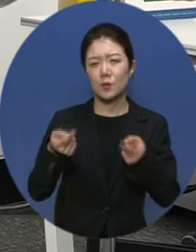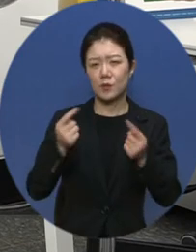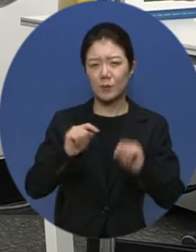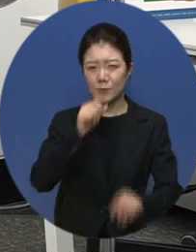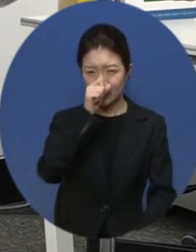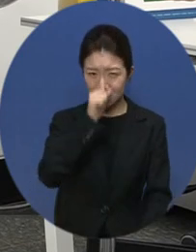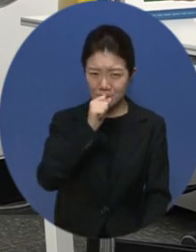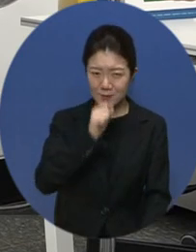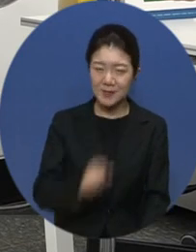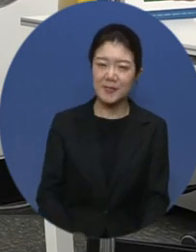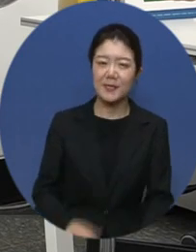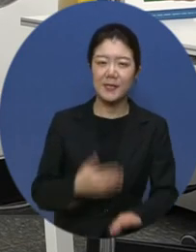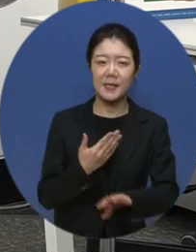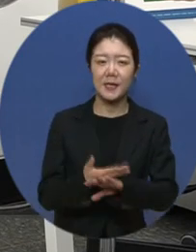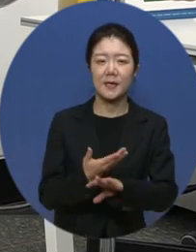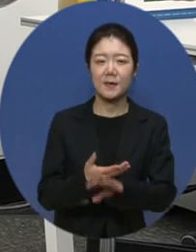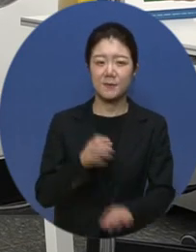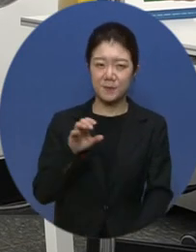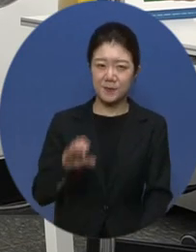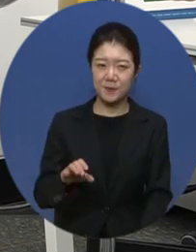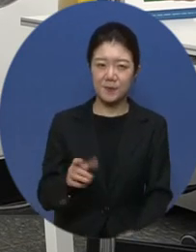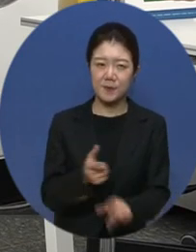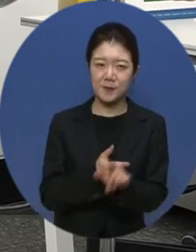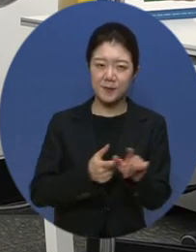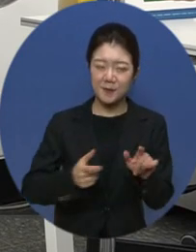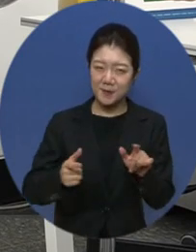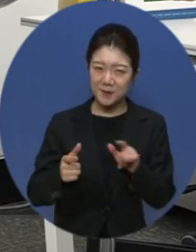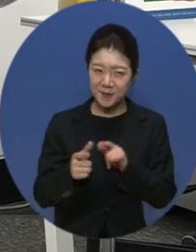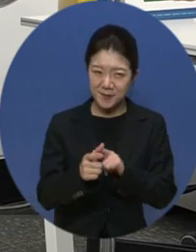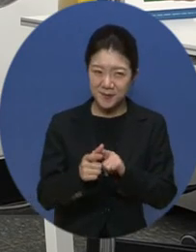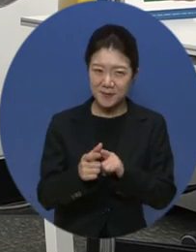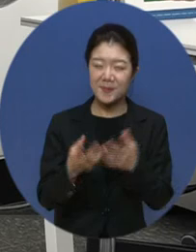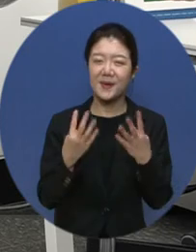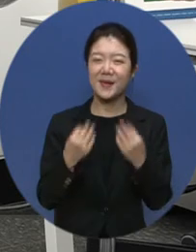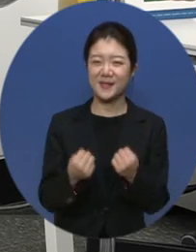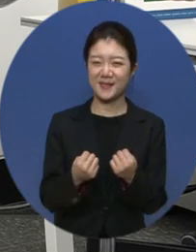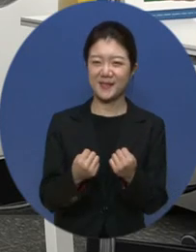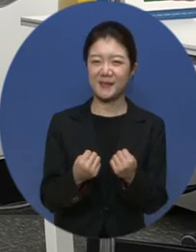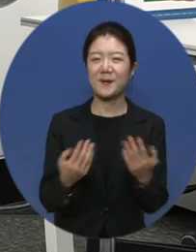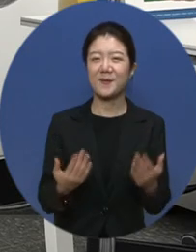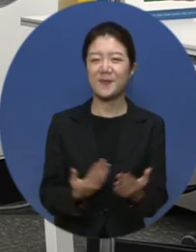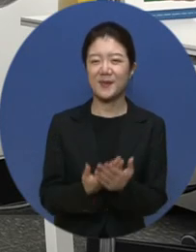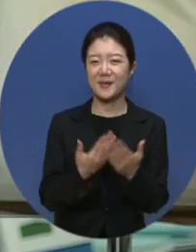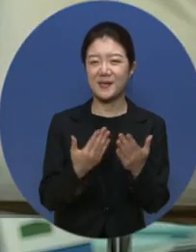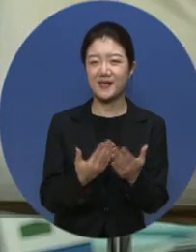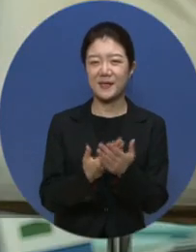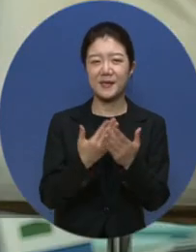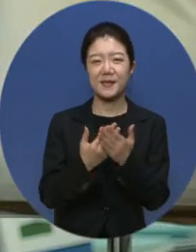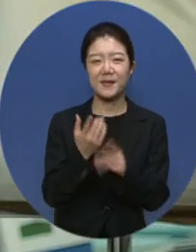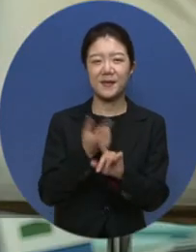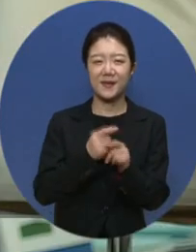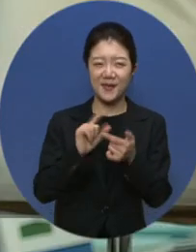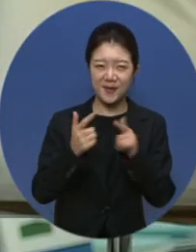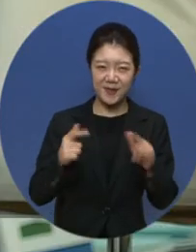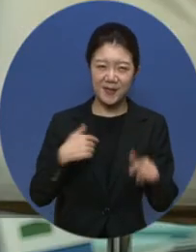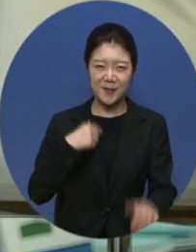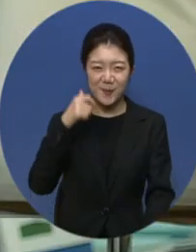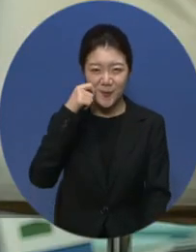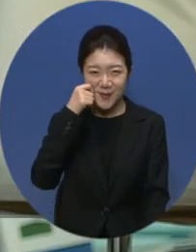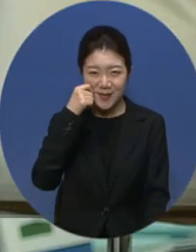좋겠고, 그 다음에 다른 부분들도 더 점점점 더 많이 발전해서 더 여러 가지 제가